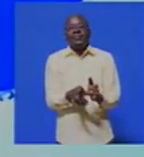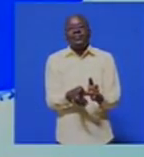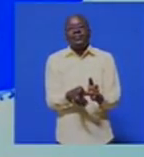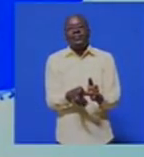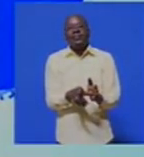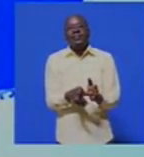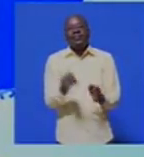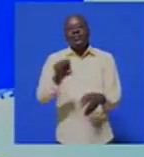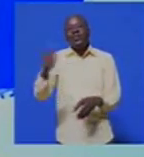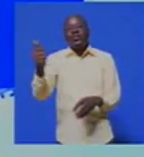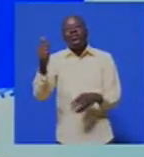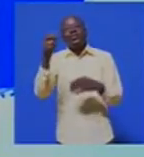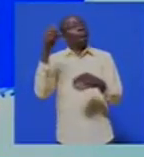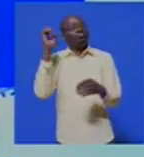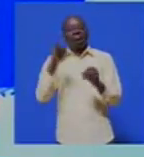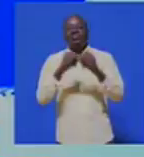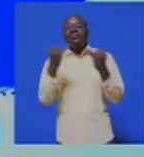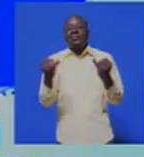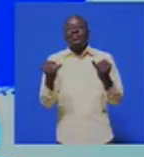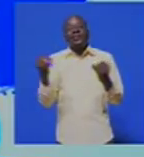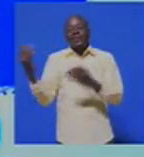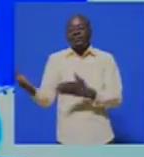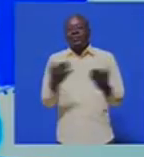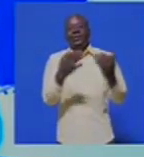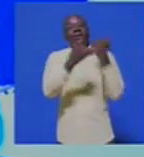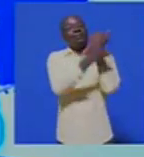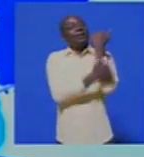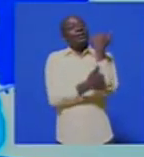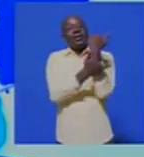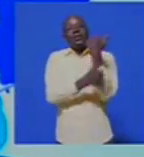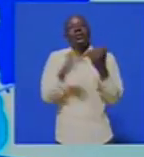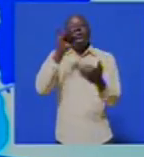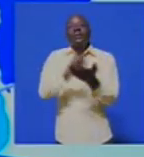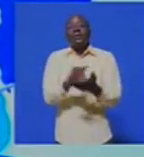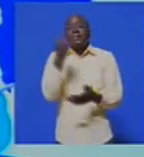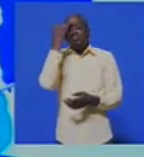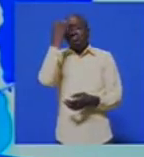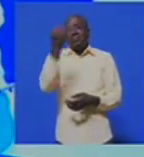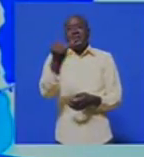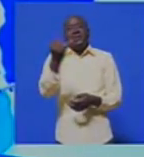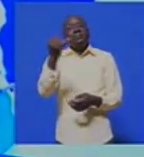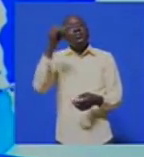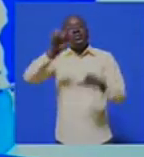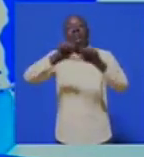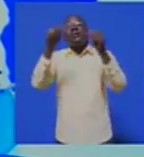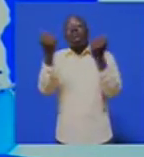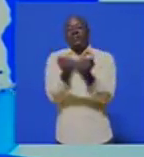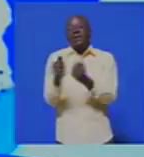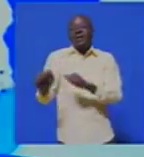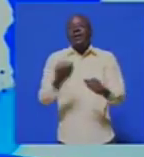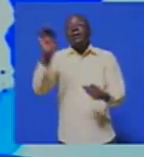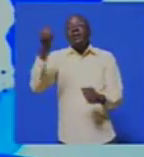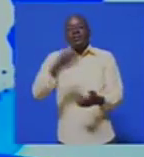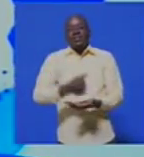Autre point de l'actualité, et je vous amène à Yako pour voir cette initiative d'une association qui s'est engagée à venir en